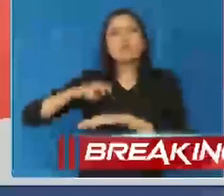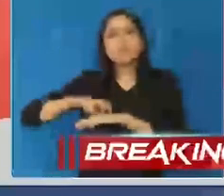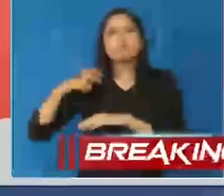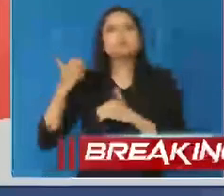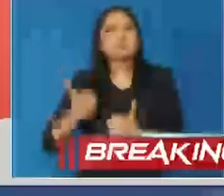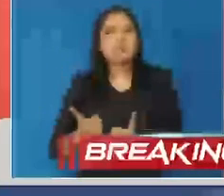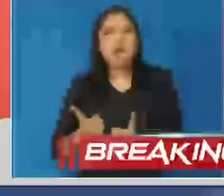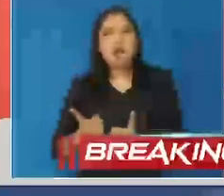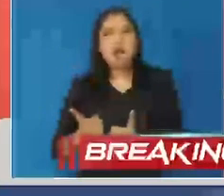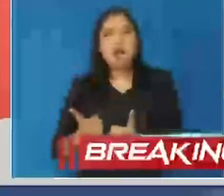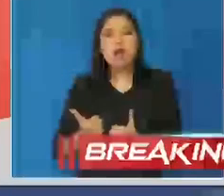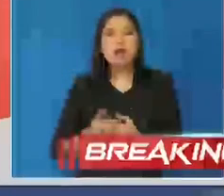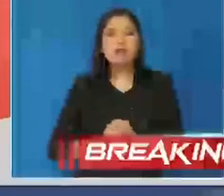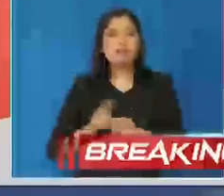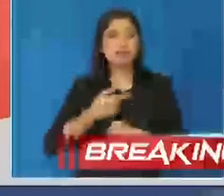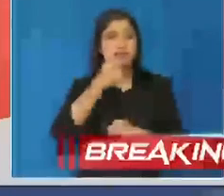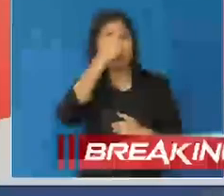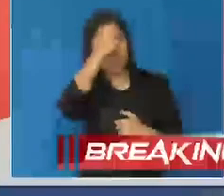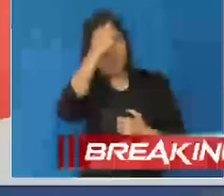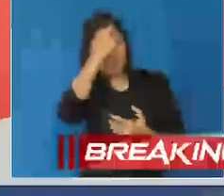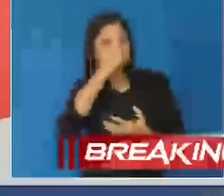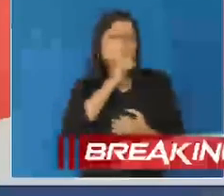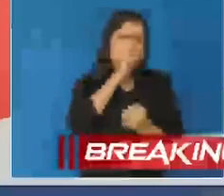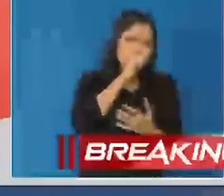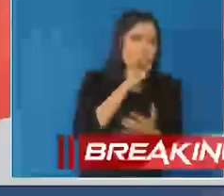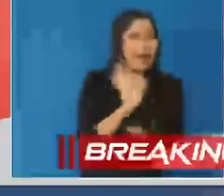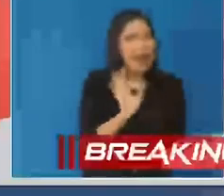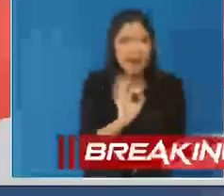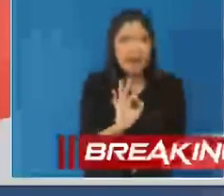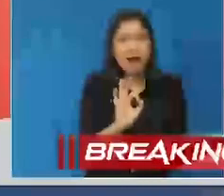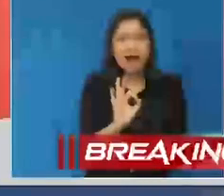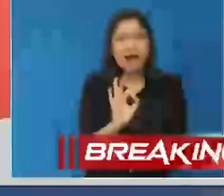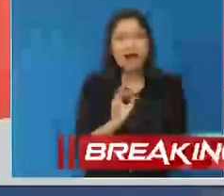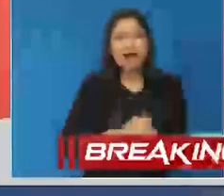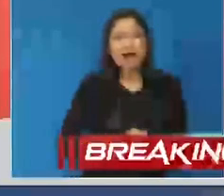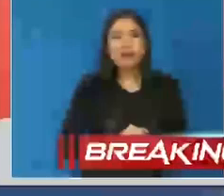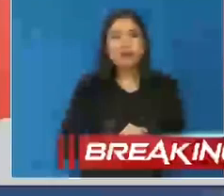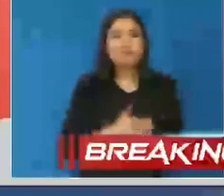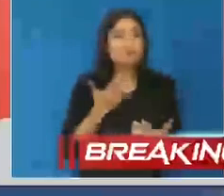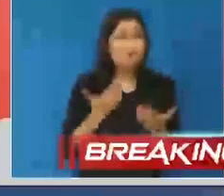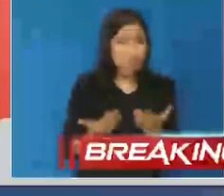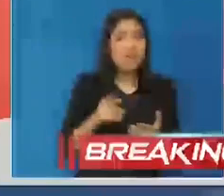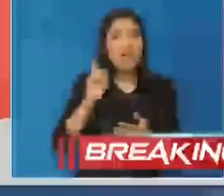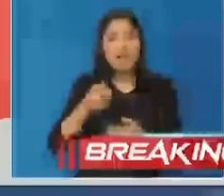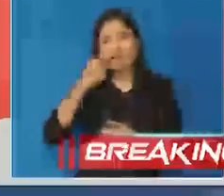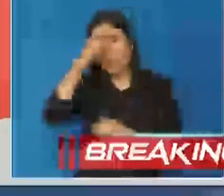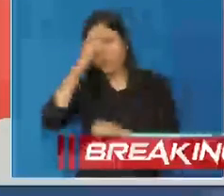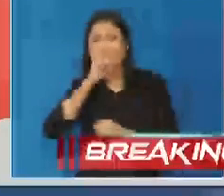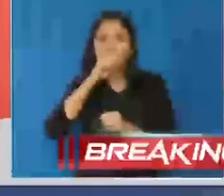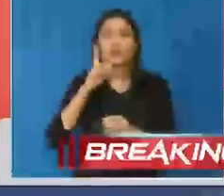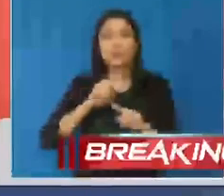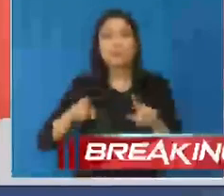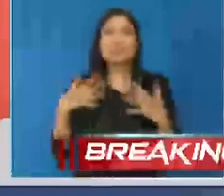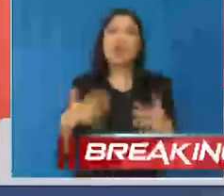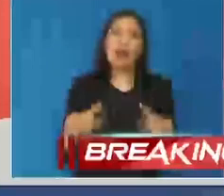terjadi dan tidak menimbulkan keluhan apapun atau mungkin menimbulkan keluhan yang ringan sekali